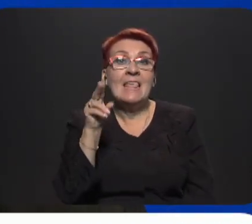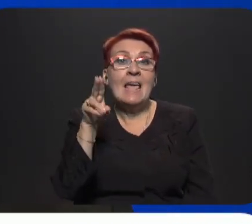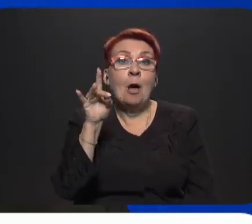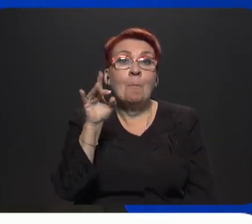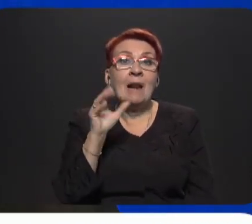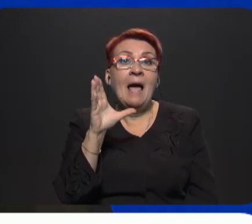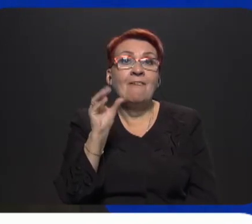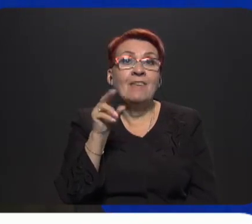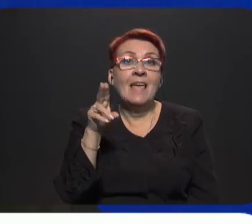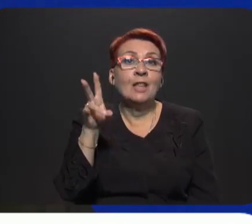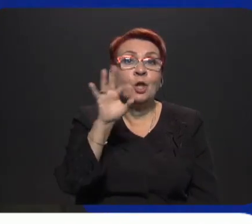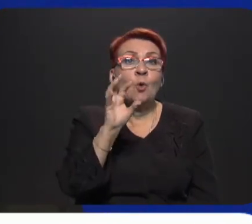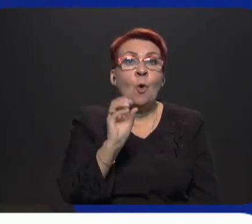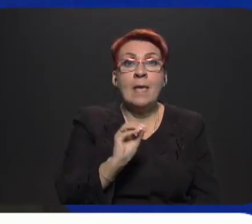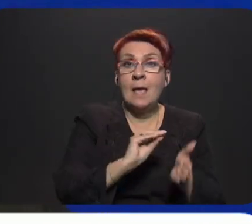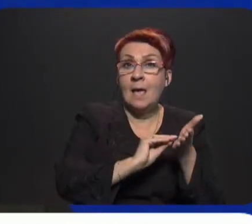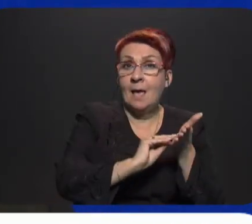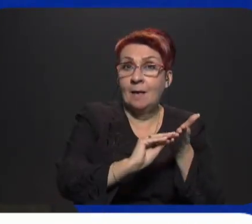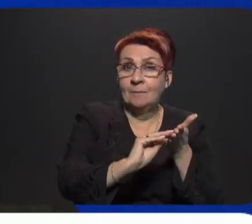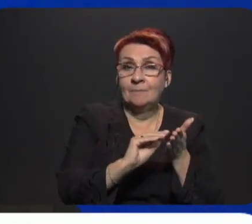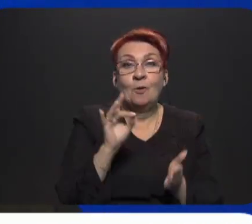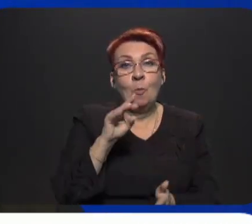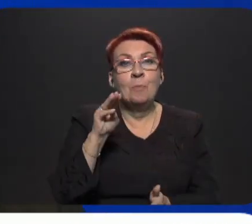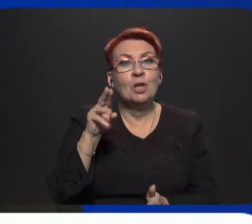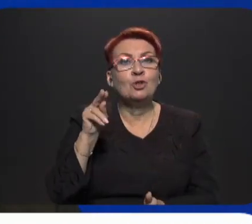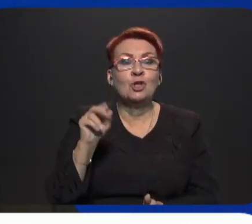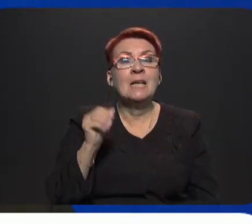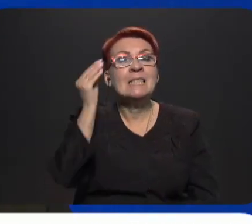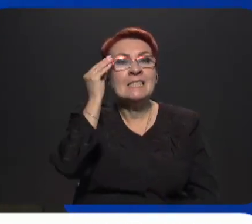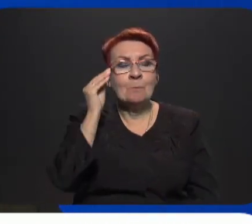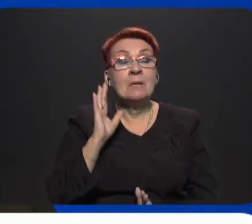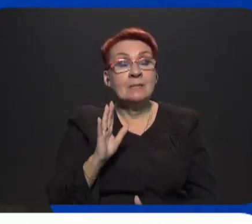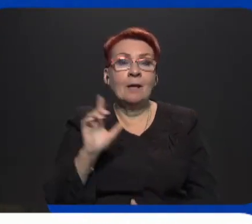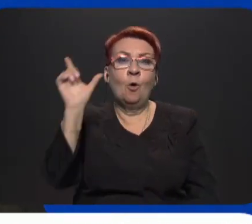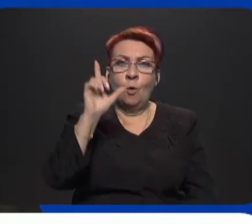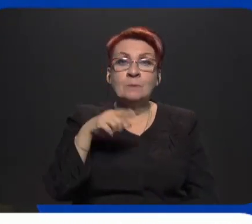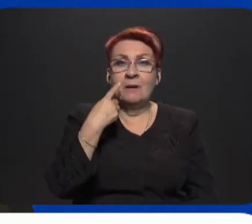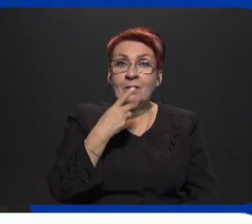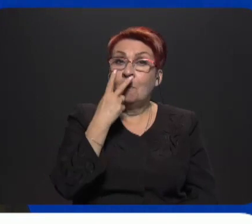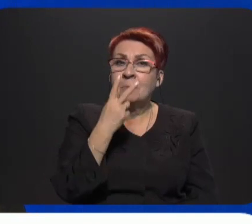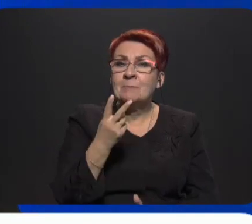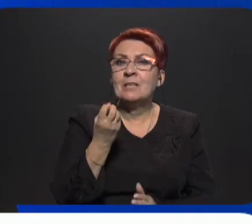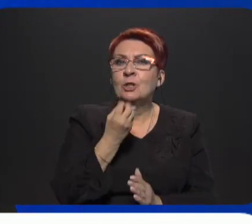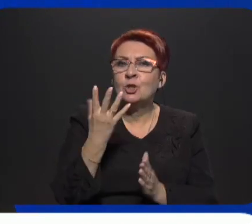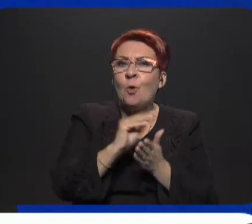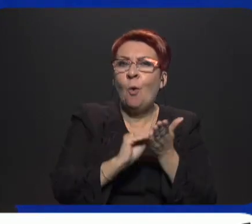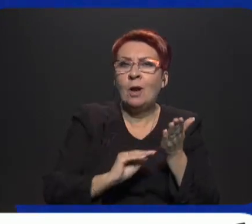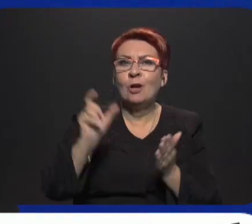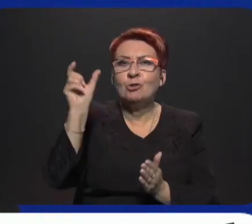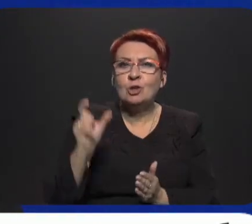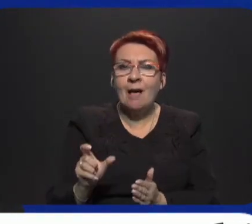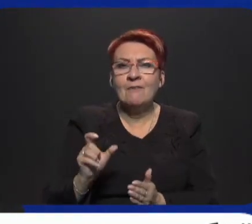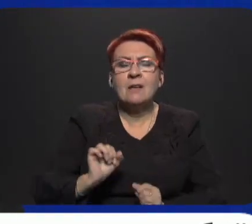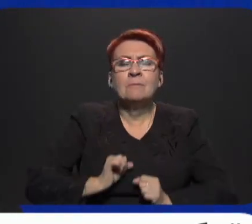Да. Батюшка, что сказать? Смысл этой притчи в одном только. Господь говорит, ну вы посмотрите, сколько человек прилагает